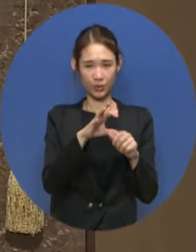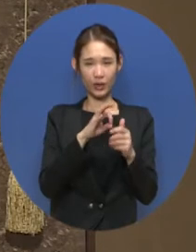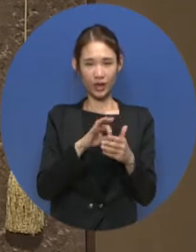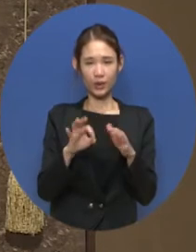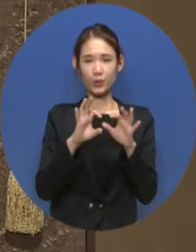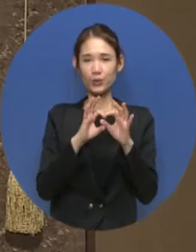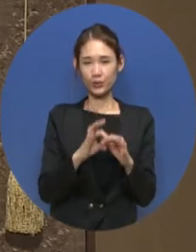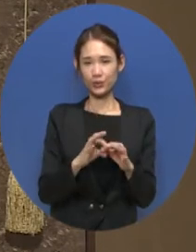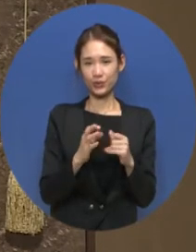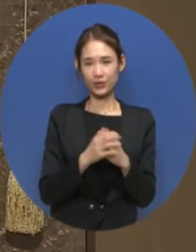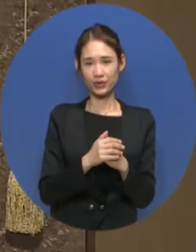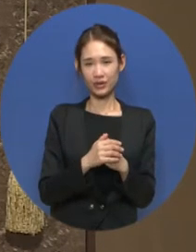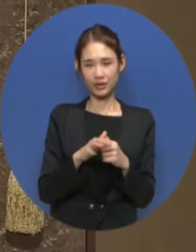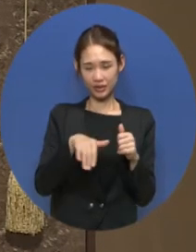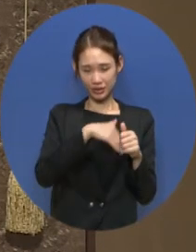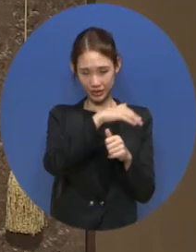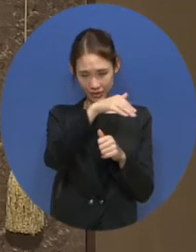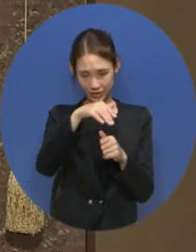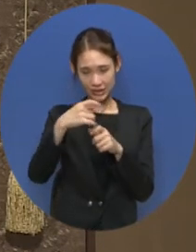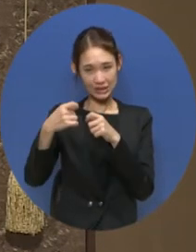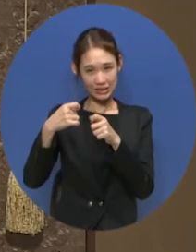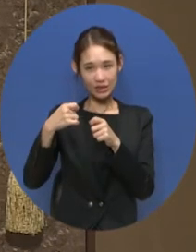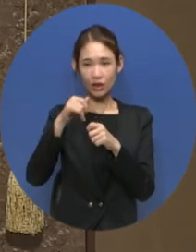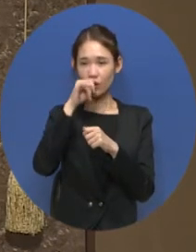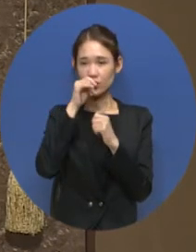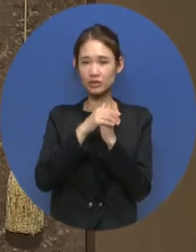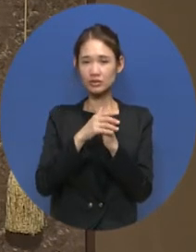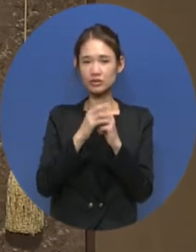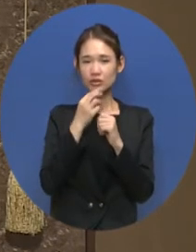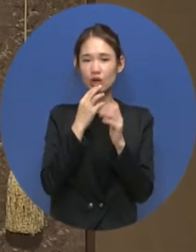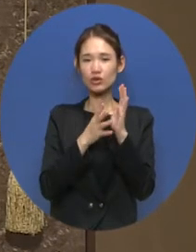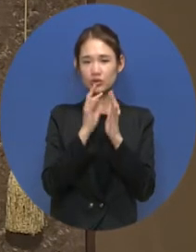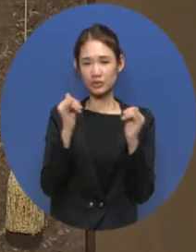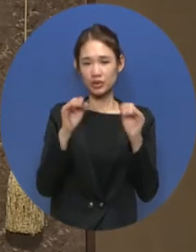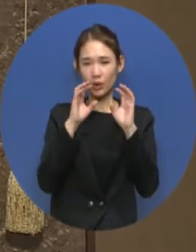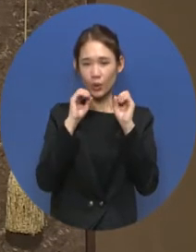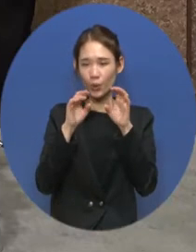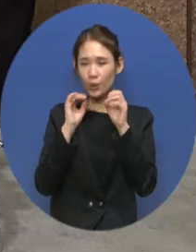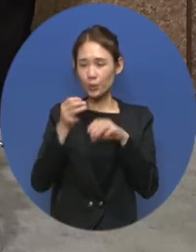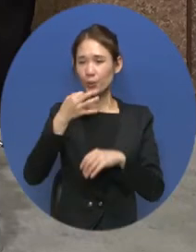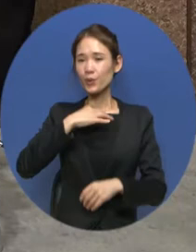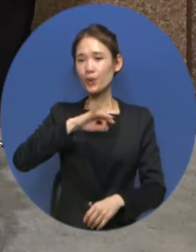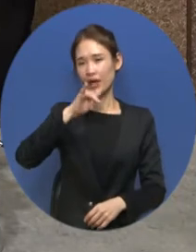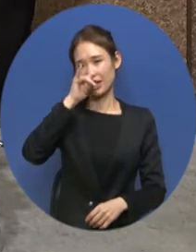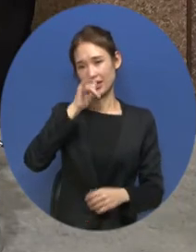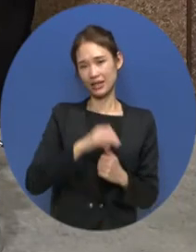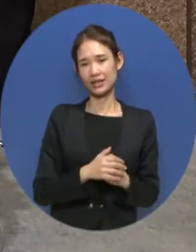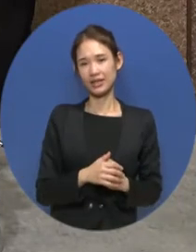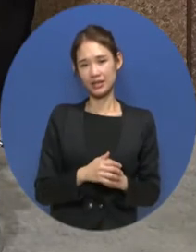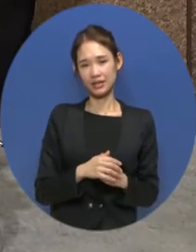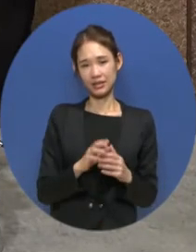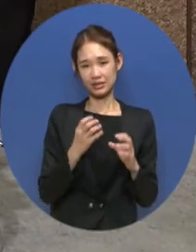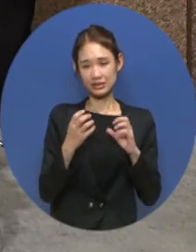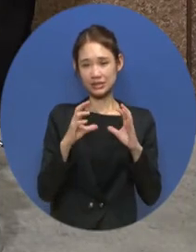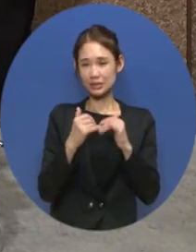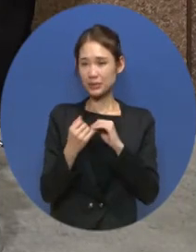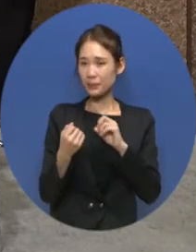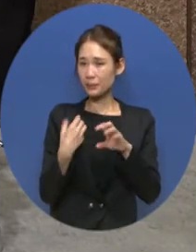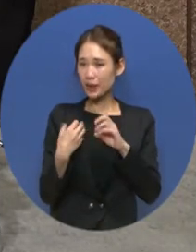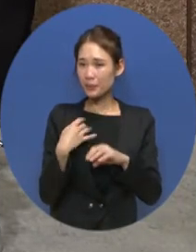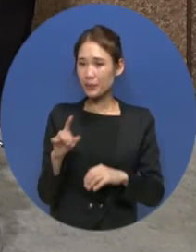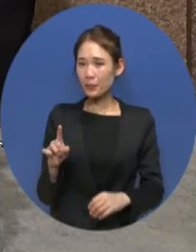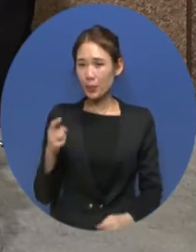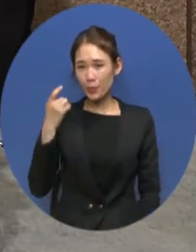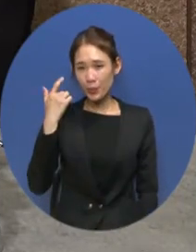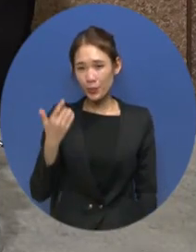그 근처에 있는 서울 시민들에게 홍보를 하는 그런 효과가 있었습니다. 네. 그때 시민들의 반응은 좀